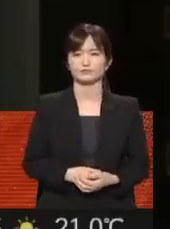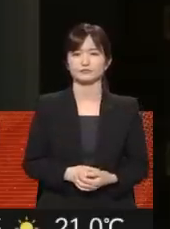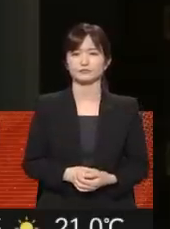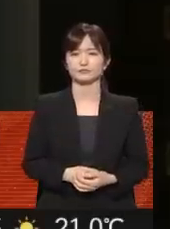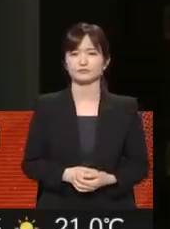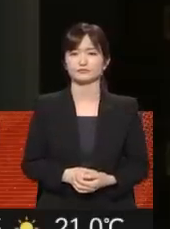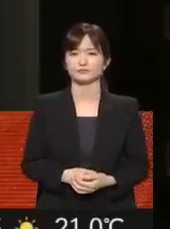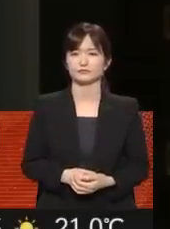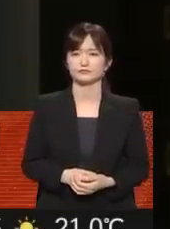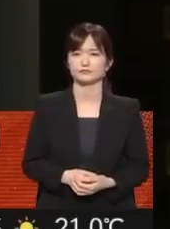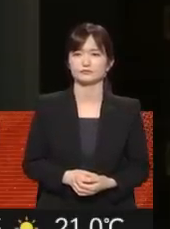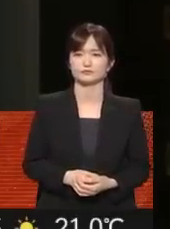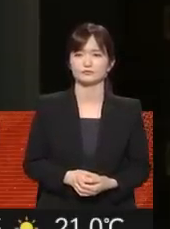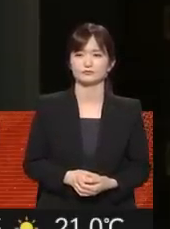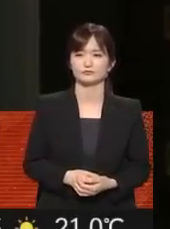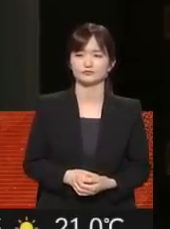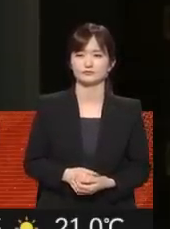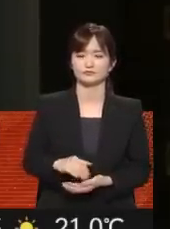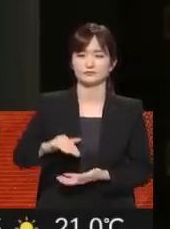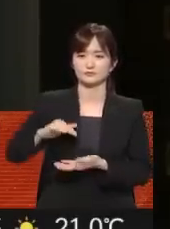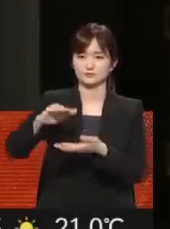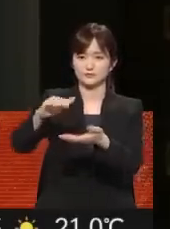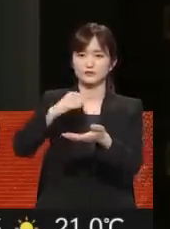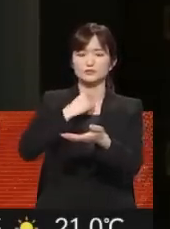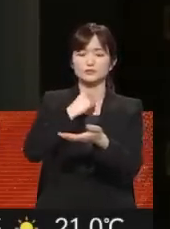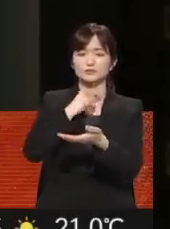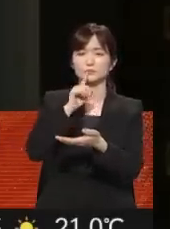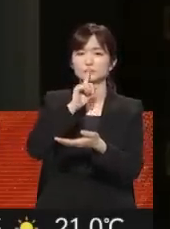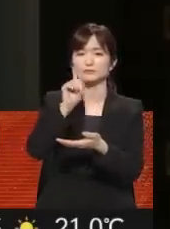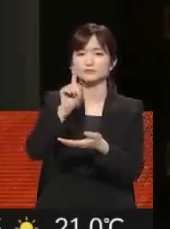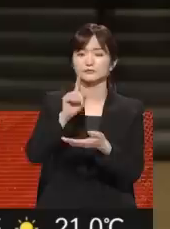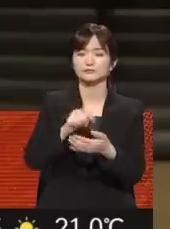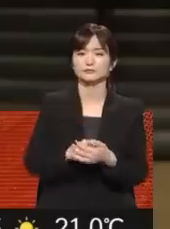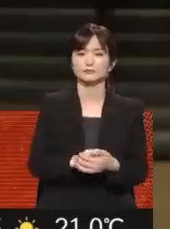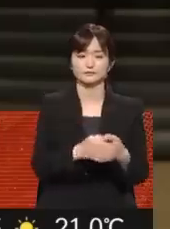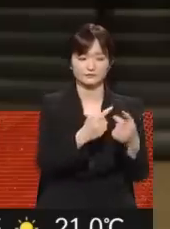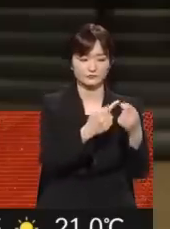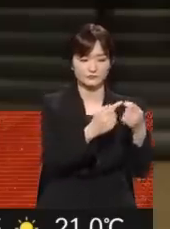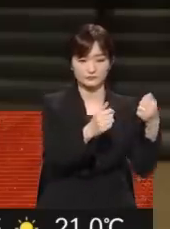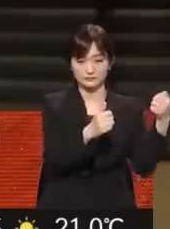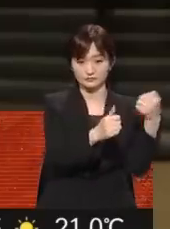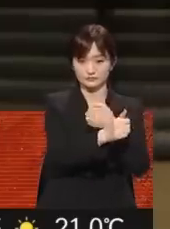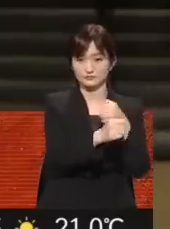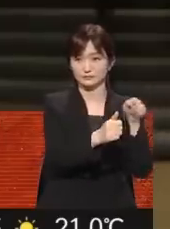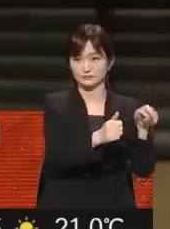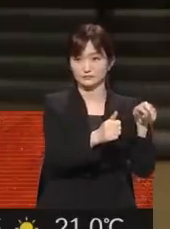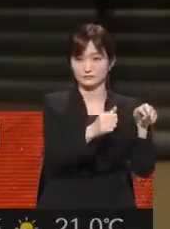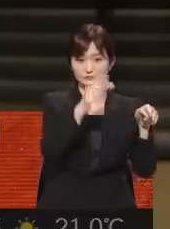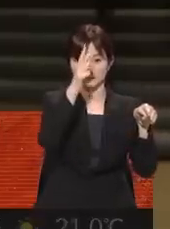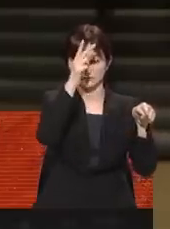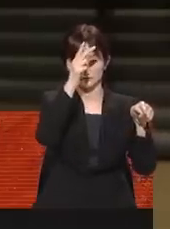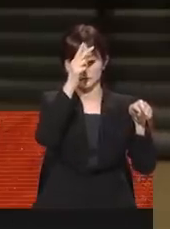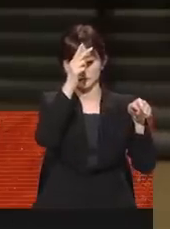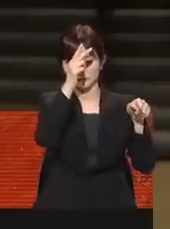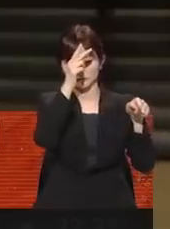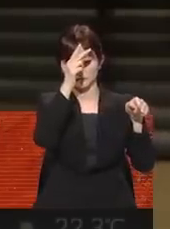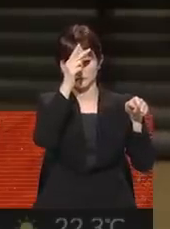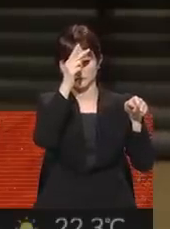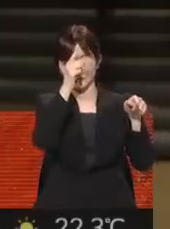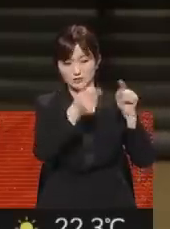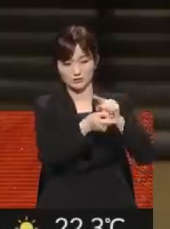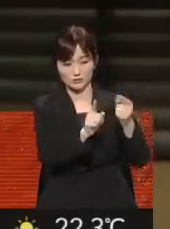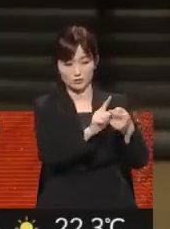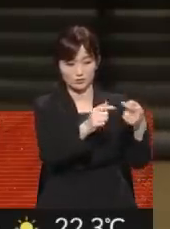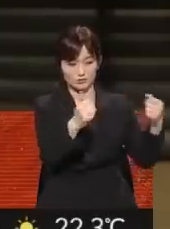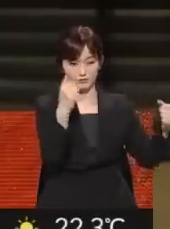좀 뭐 좀 전하고 싶은 말씀이 또 있다고 들었어요 일단 지금 1차 폭행 관련해서는 경찰에서 쌍방폭행이라고 지금 바라보고